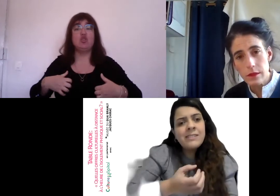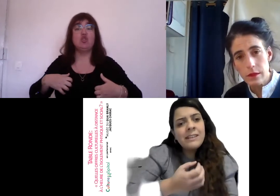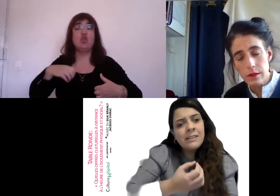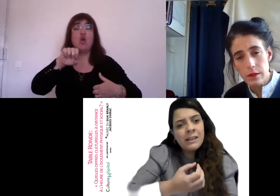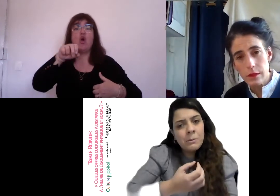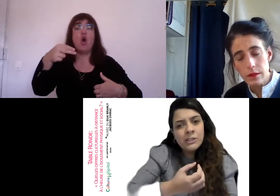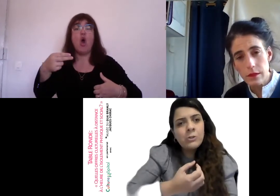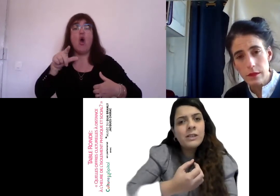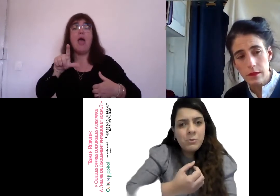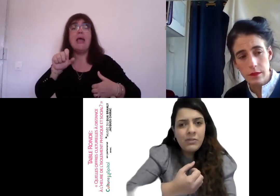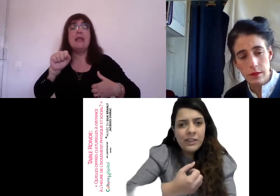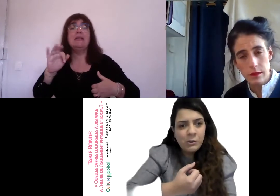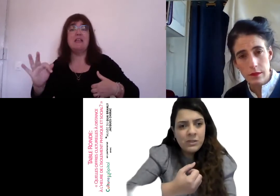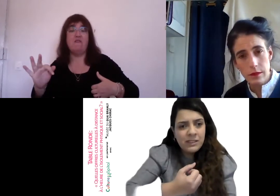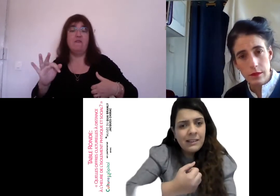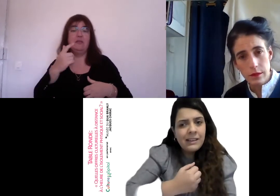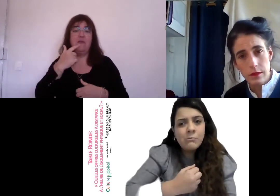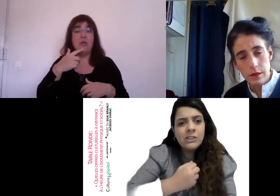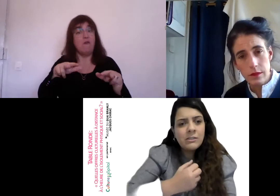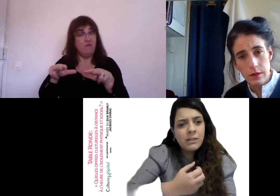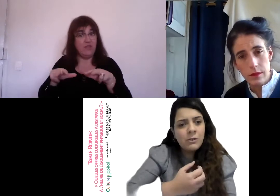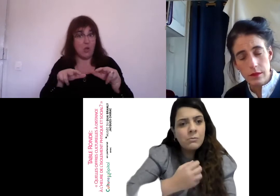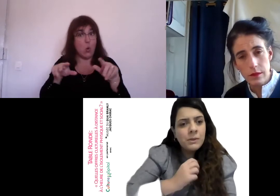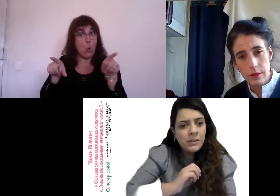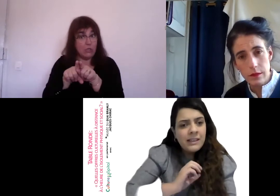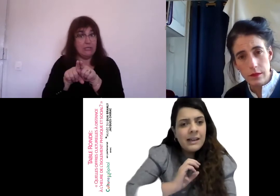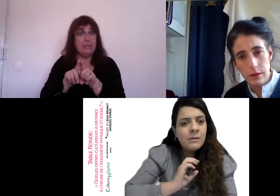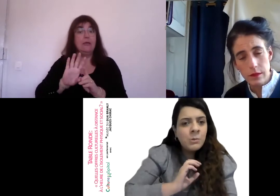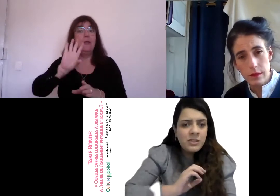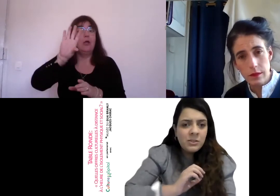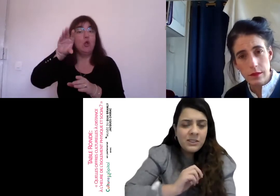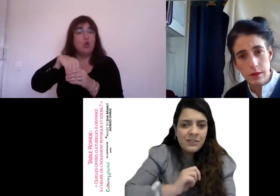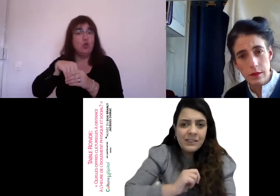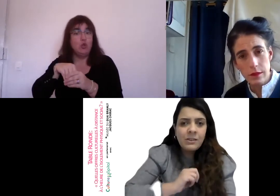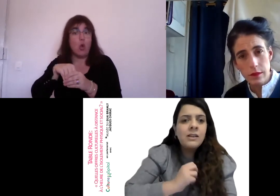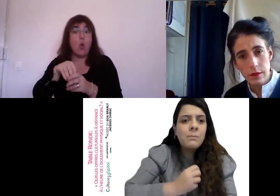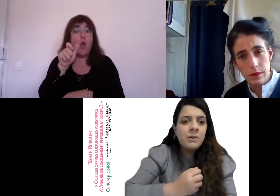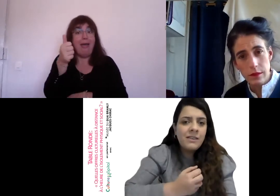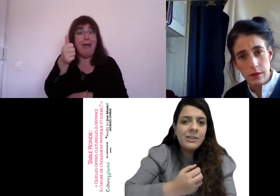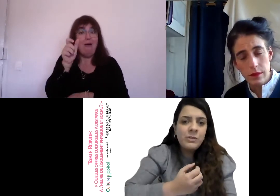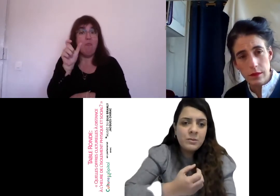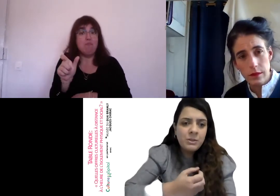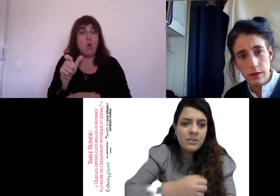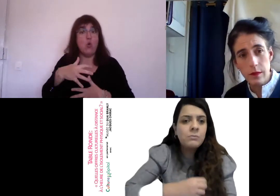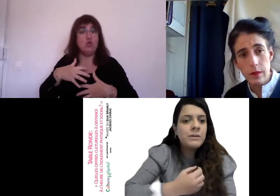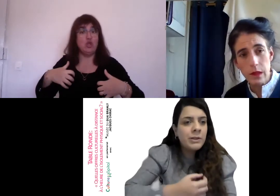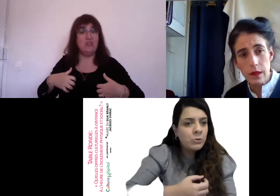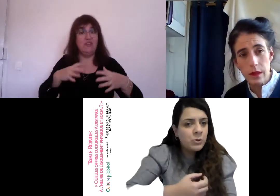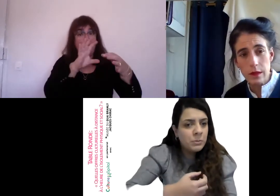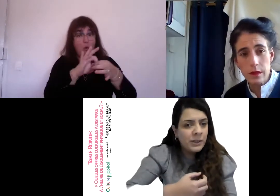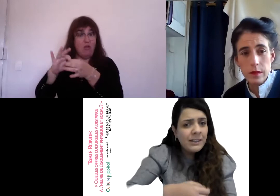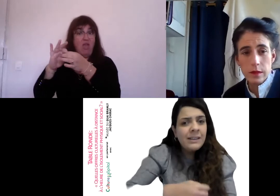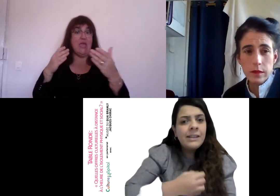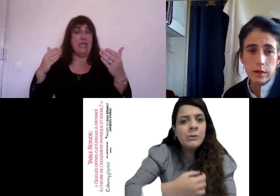en fait, c'est un projet de capsule vidéo aussi, là où à chaque fois, on prend un mot scientifique en rapport avec une exposition permanente